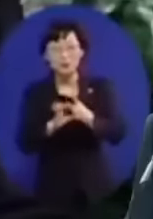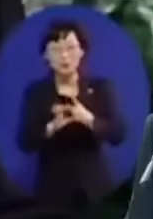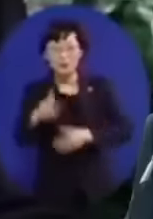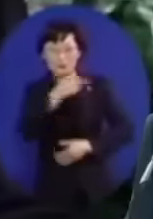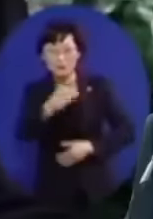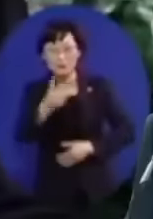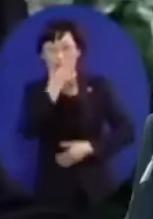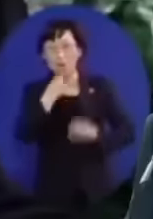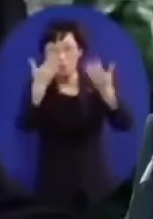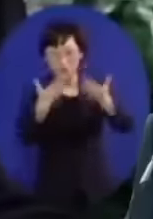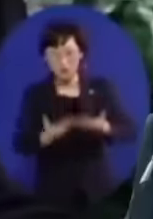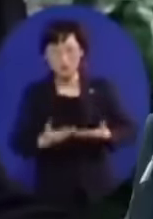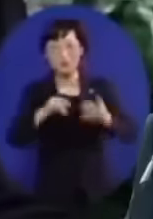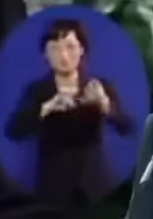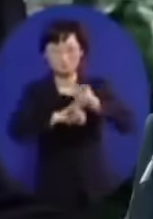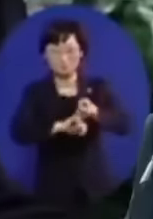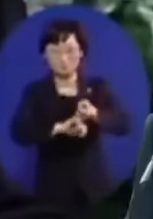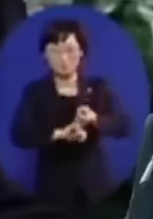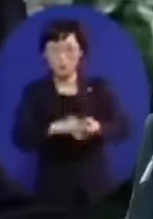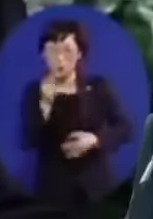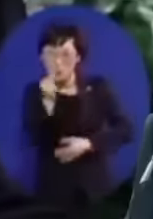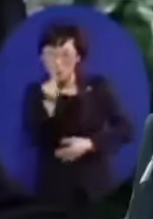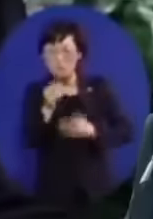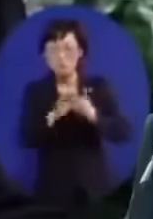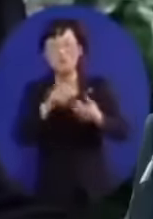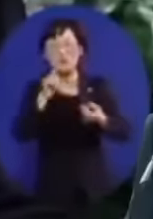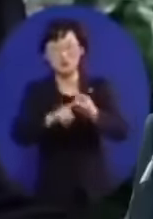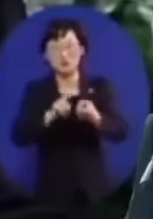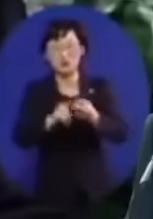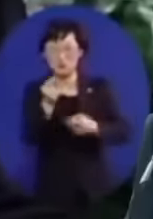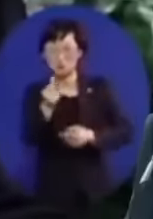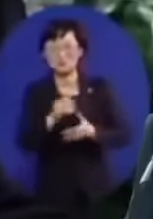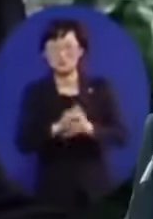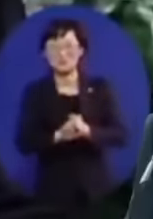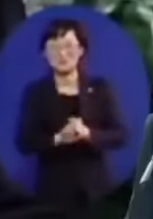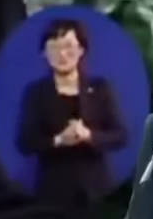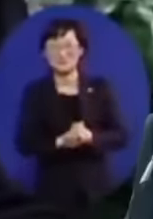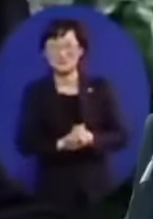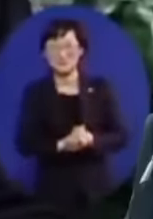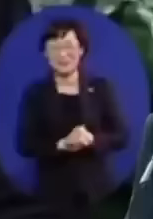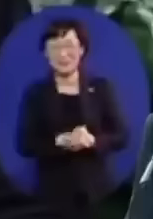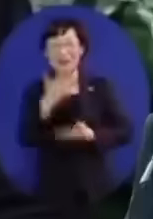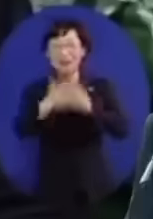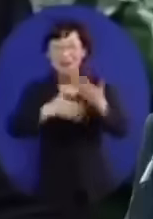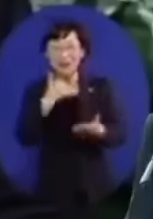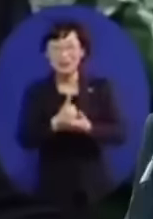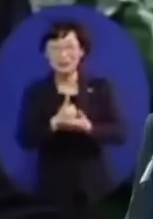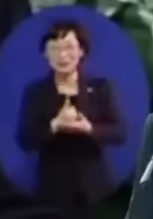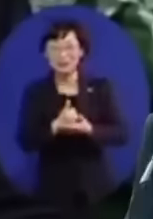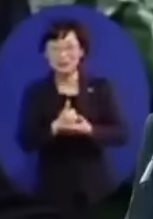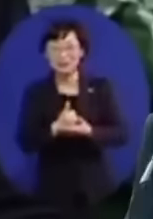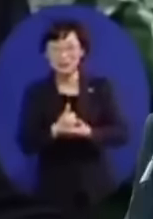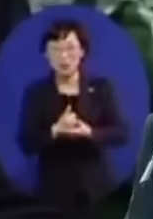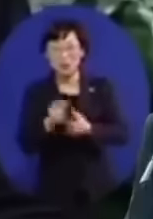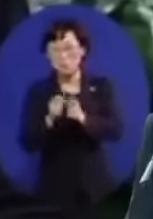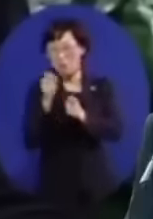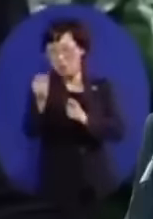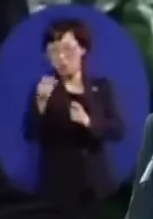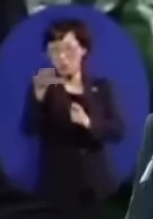큰 복을 받을 것이고 조금하면 조금 받을 것입니다. 하나님은 구만리 멀리 장신에 있지